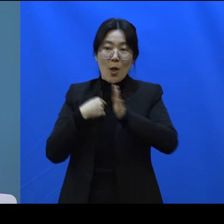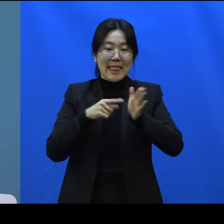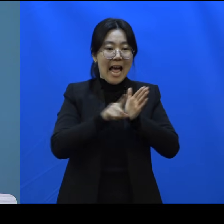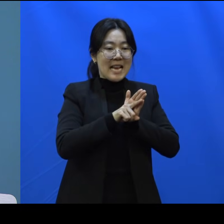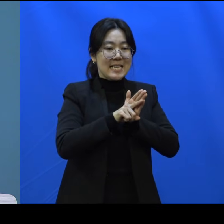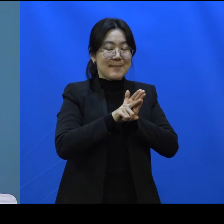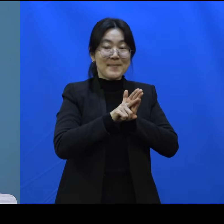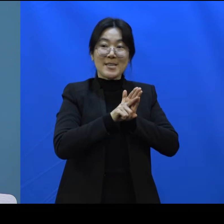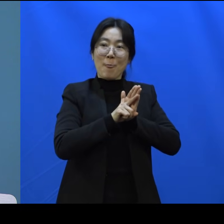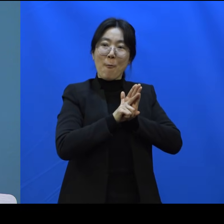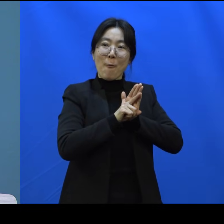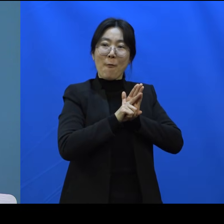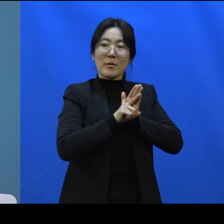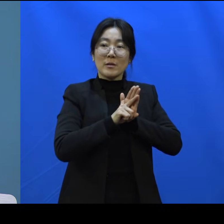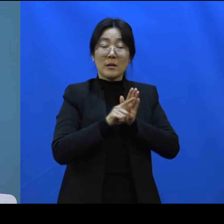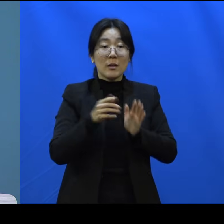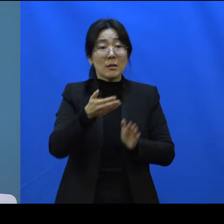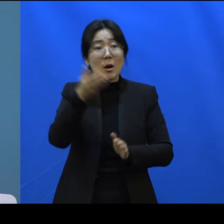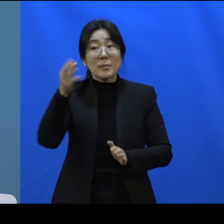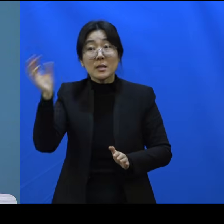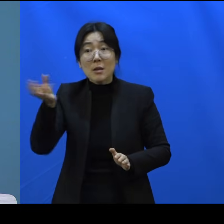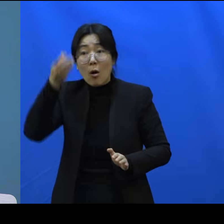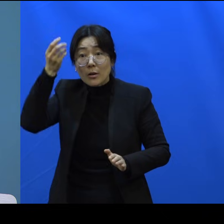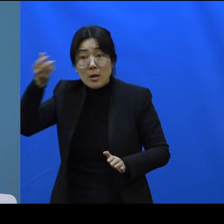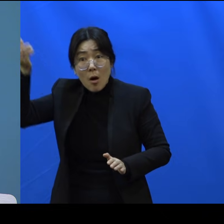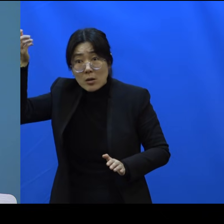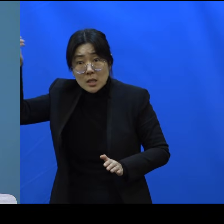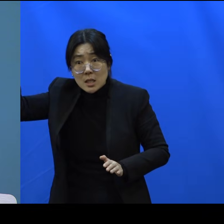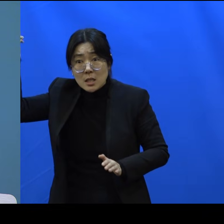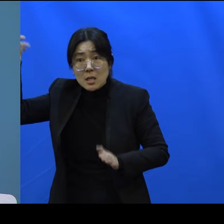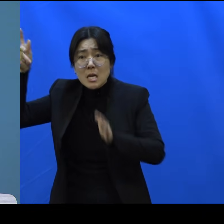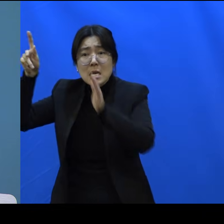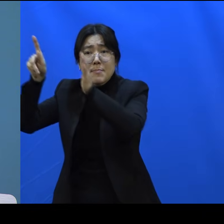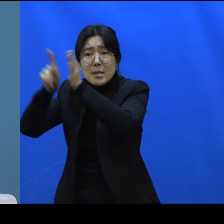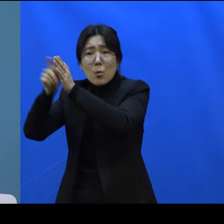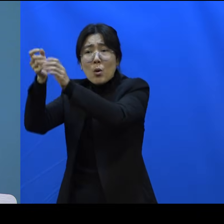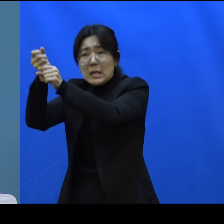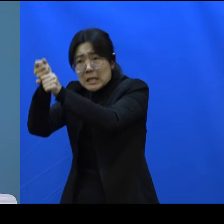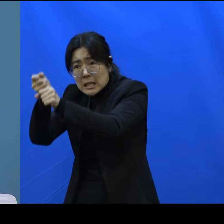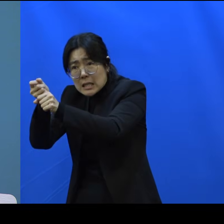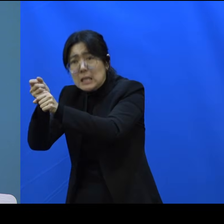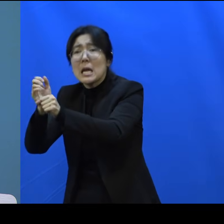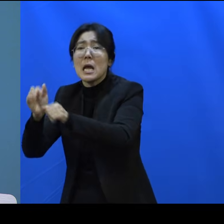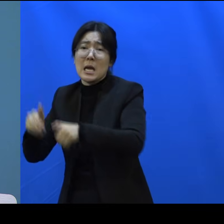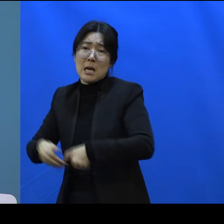왜 성령의 능력을 의지하지 않죠? 자신의 능력을 의지하고 살고 있기 때문에.